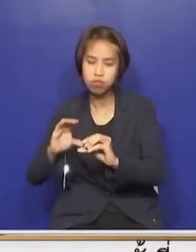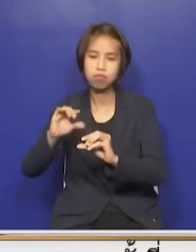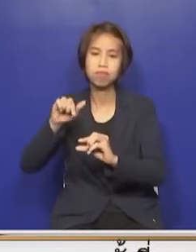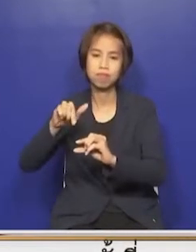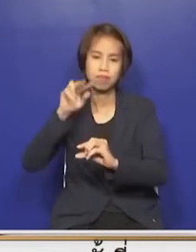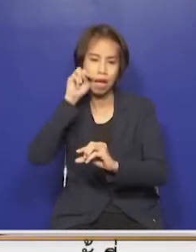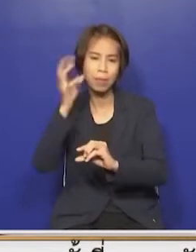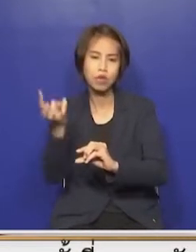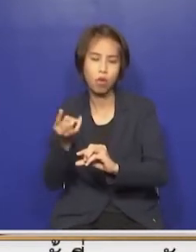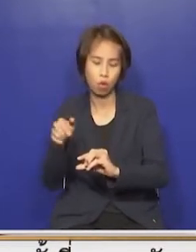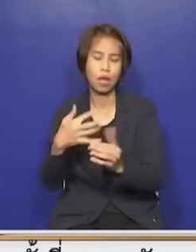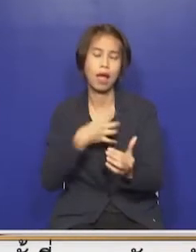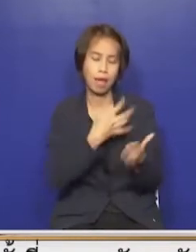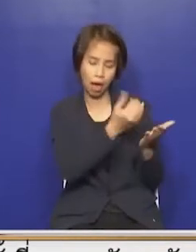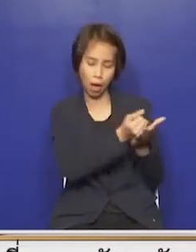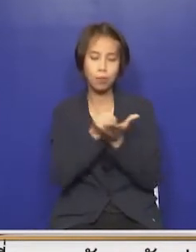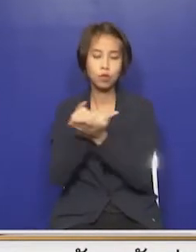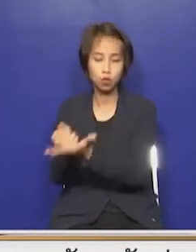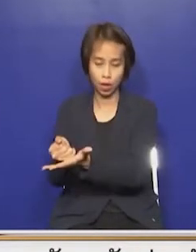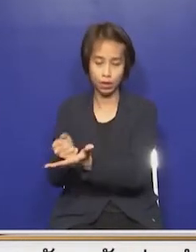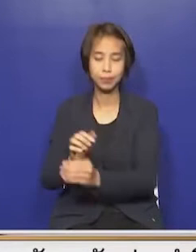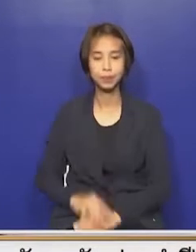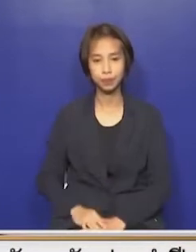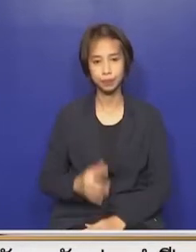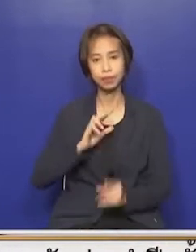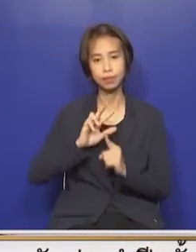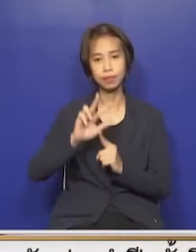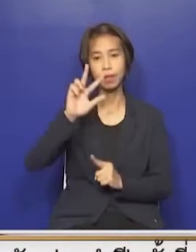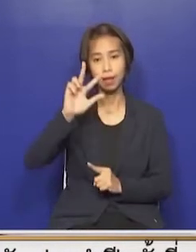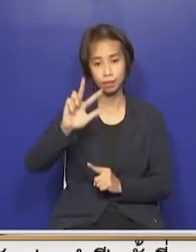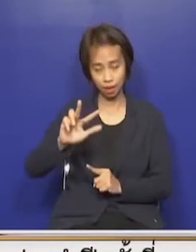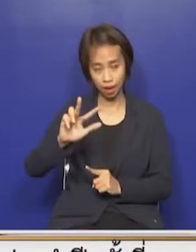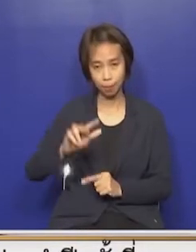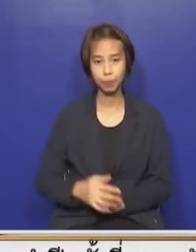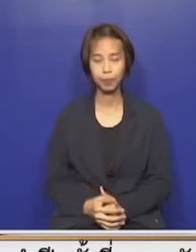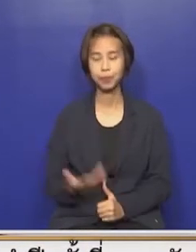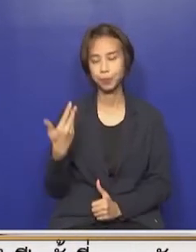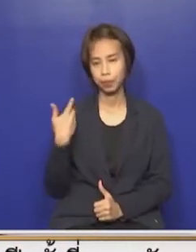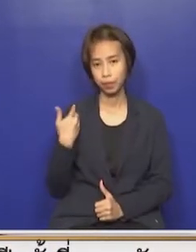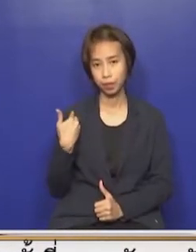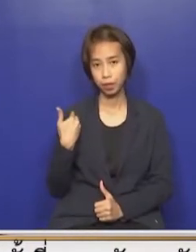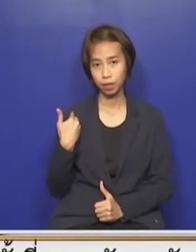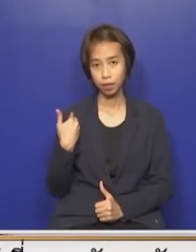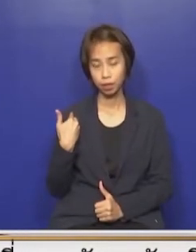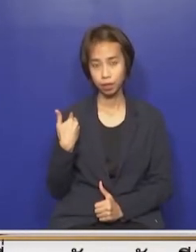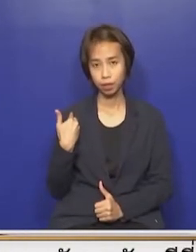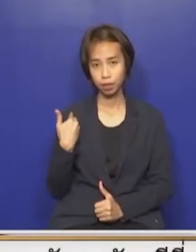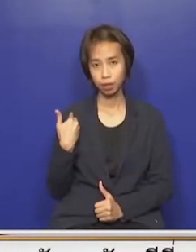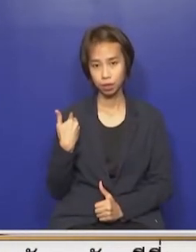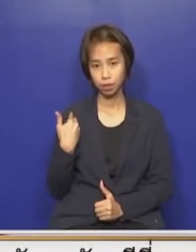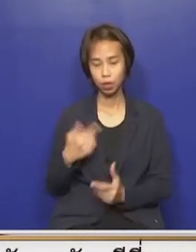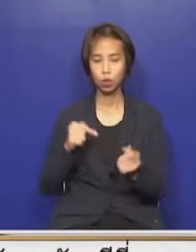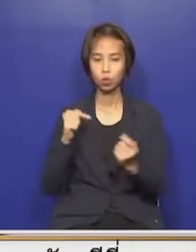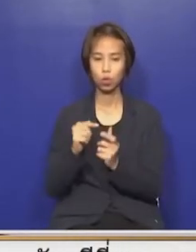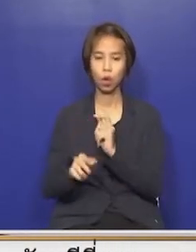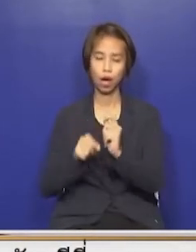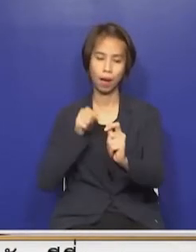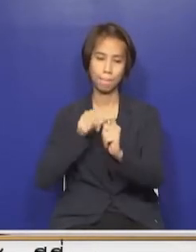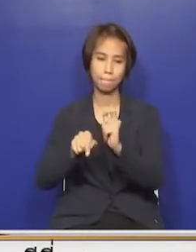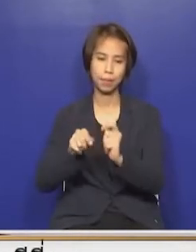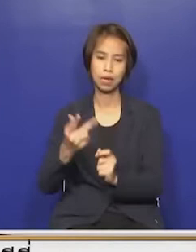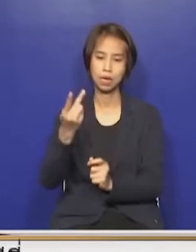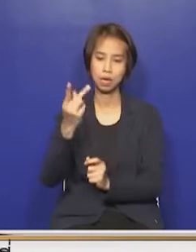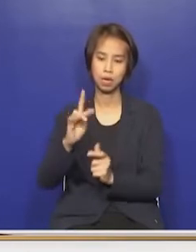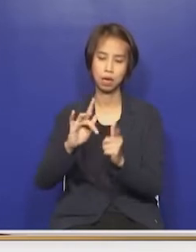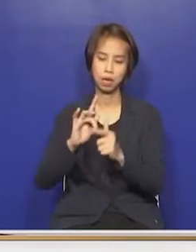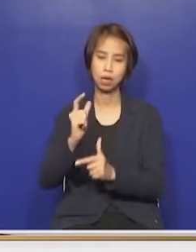าชนด้วยนะครับเรื่องที่3นะครับผมได้รับร้องเรียนจากพี่น้องชาวอำเภอคอวังเนื่